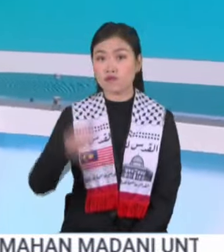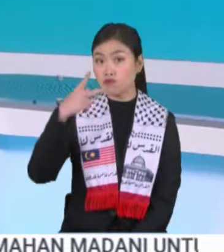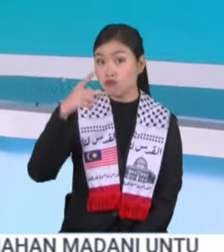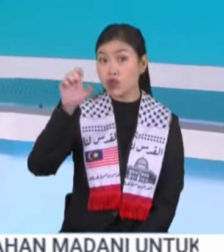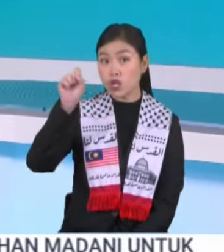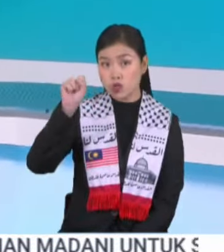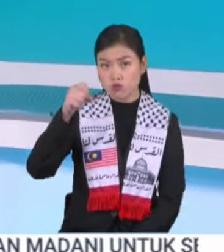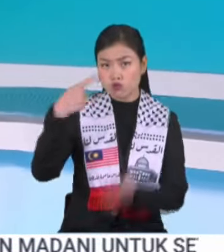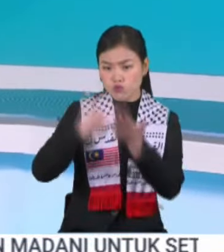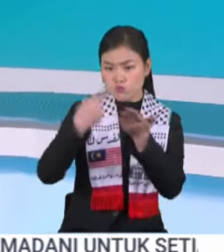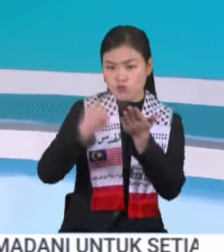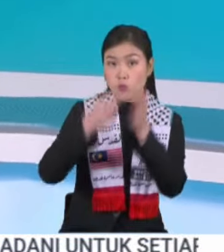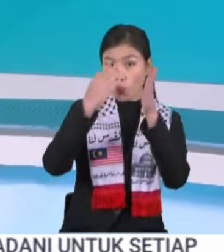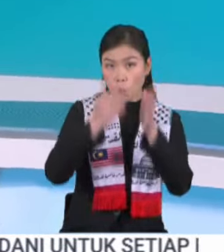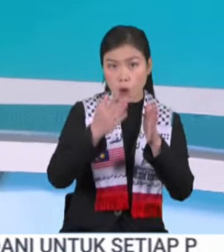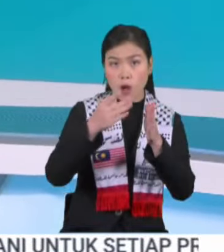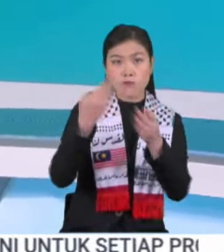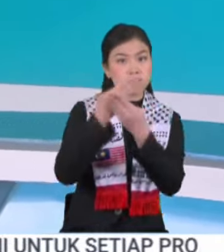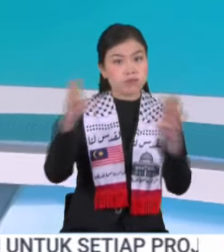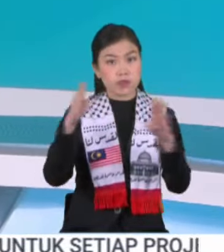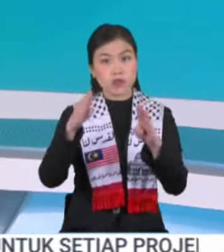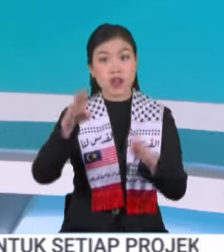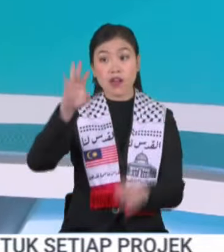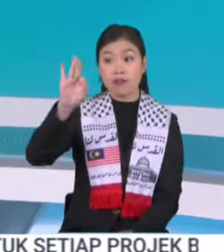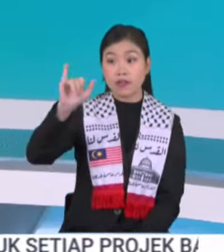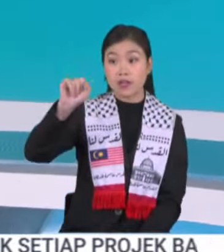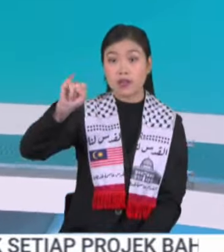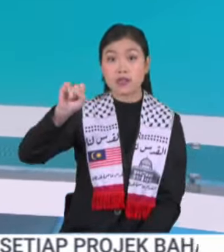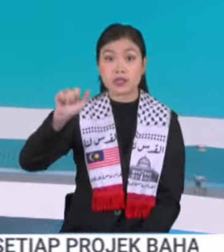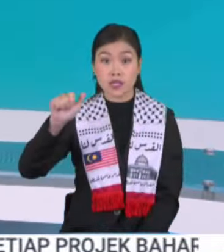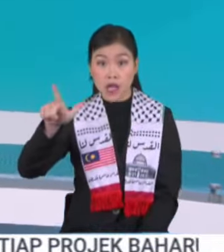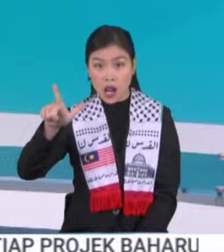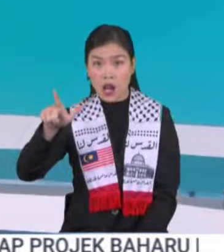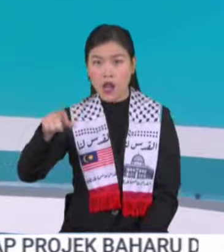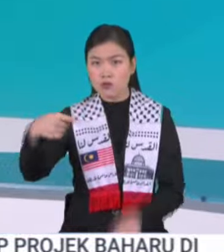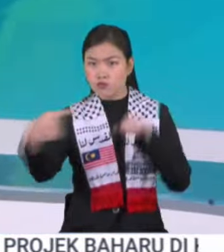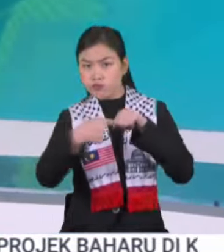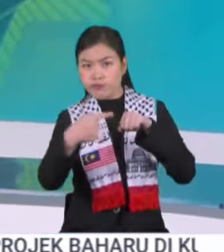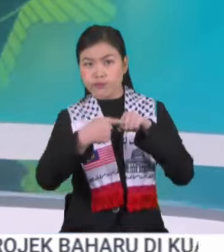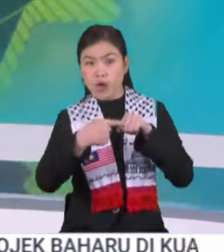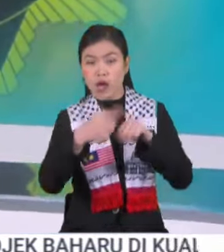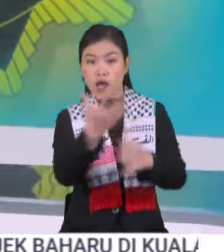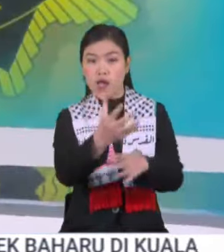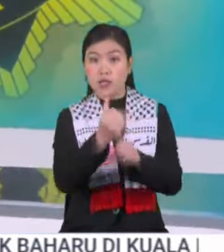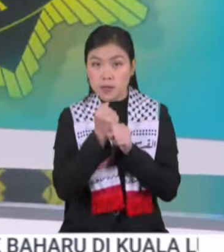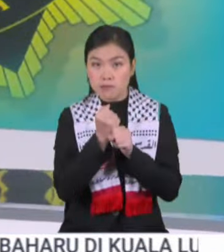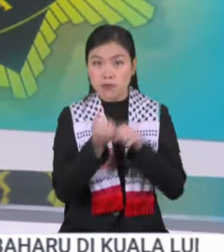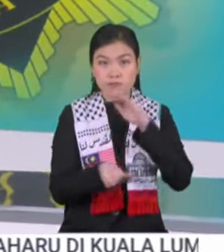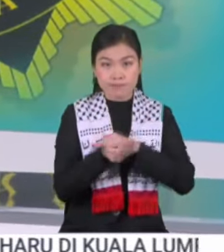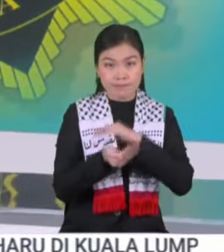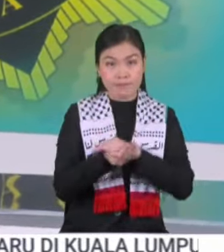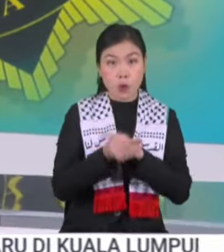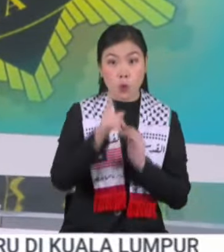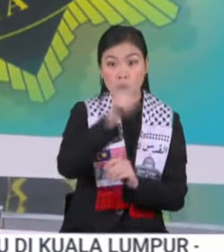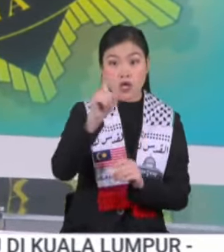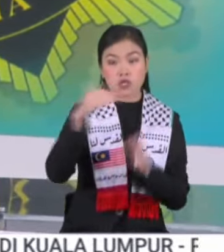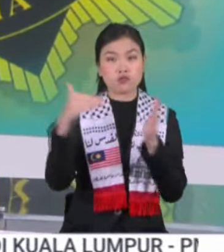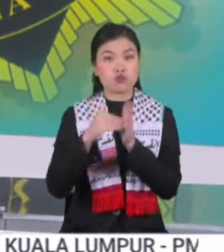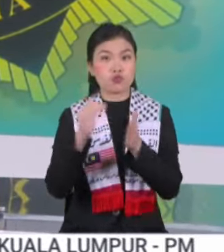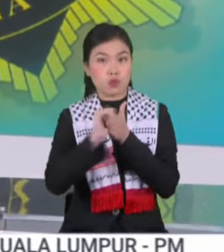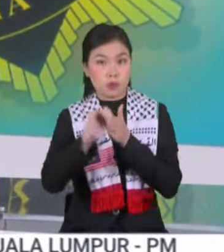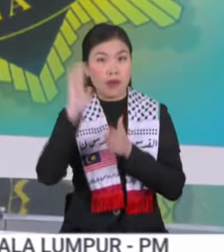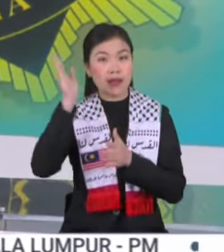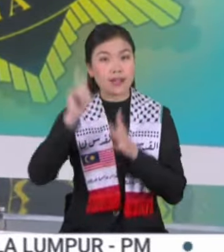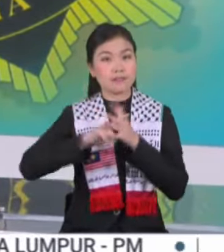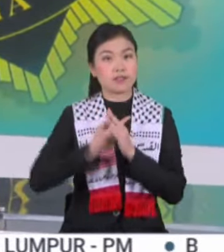perbicaraan kes perunding bebas Muhamad Faizal Hamzah yang didakwa atas pertuduhan menerima rasuah R Rib akan bermula 24